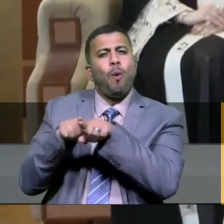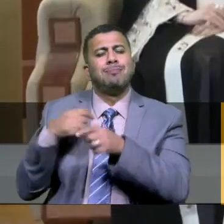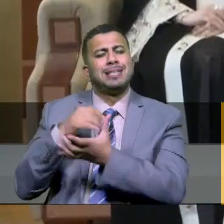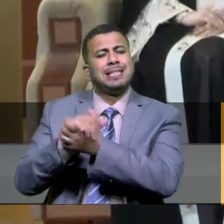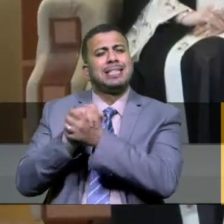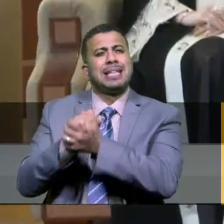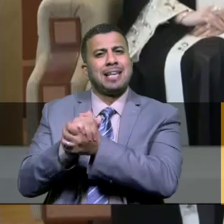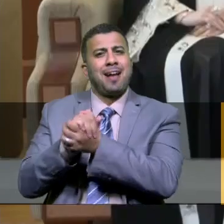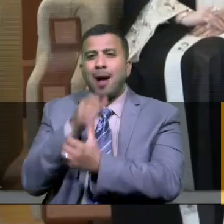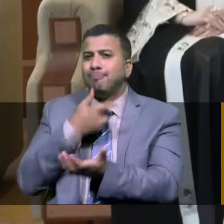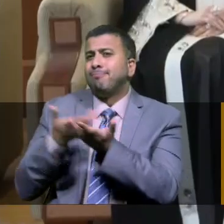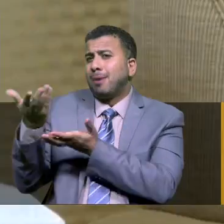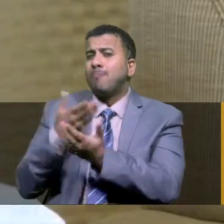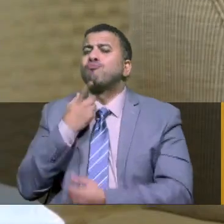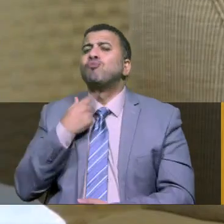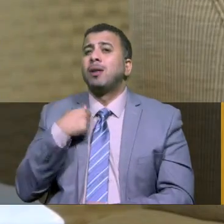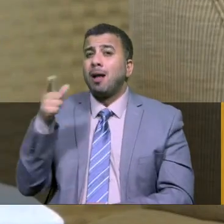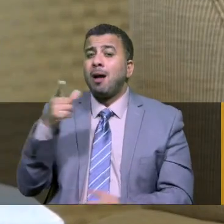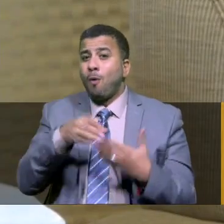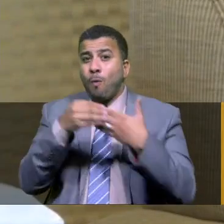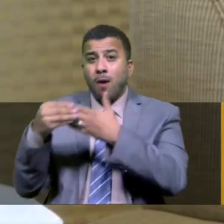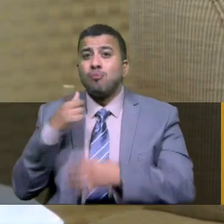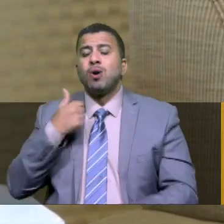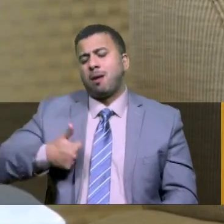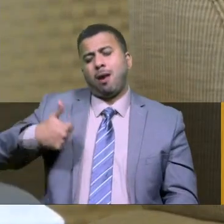البلدين الصديقين ومتمنيا للوفد